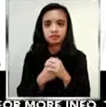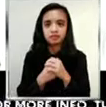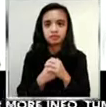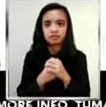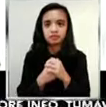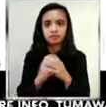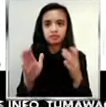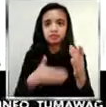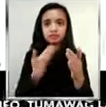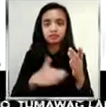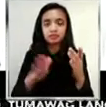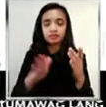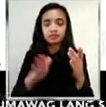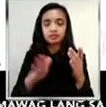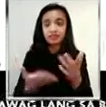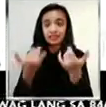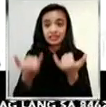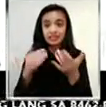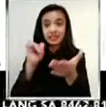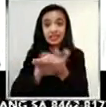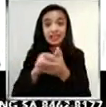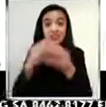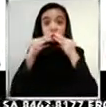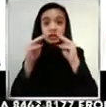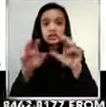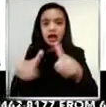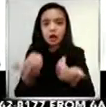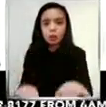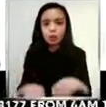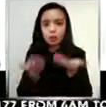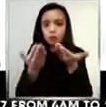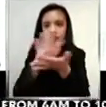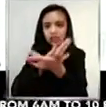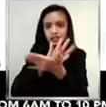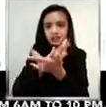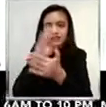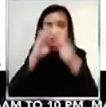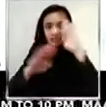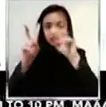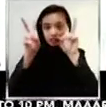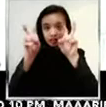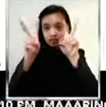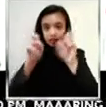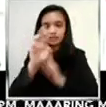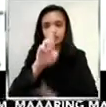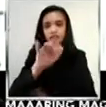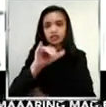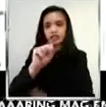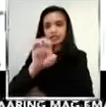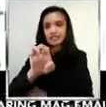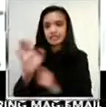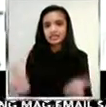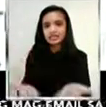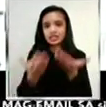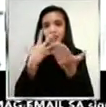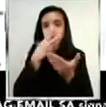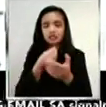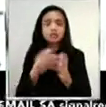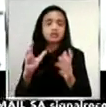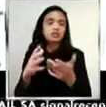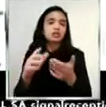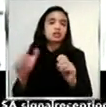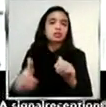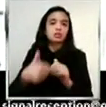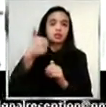Mensahe ng pagbangon sa gitna ng COVID-19 crisis, ang kantang Rise na inawit ng The Clash Season 1 and 2 winners na